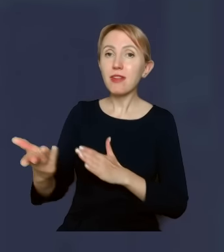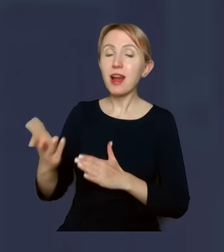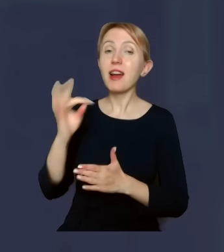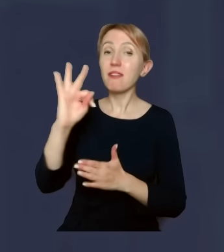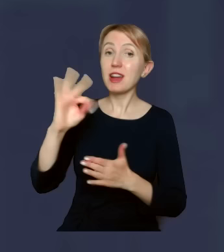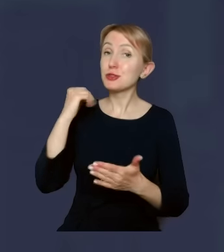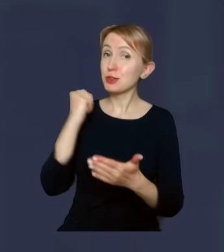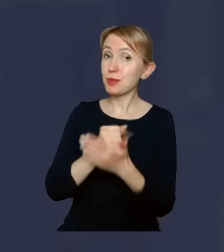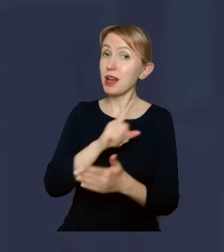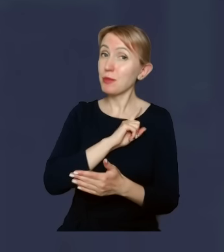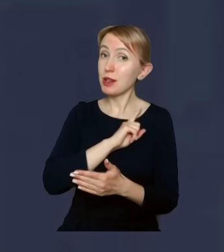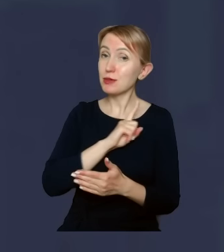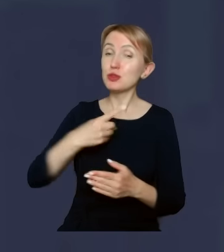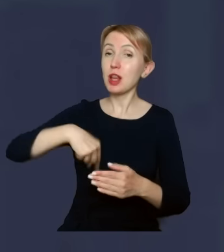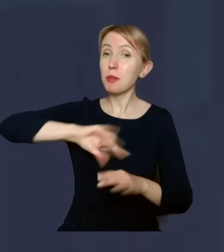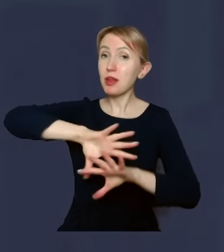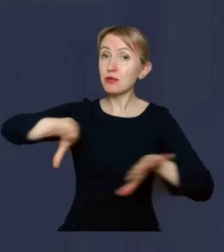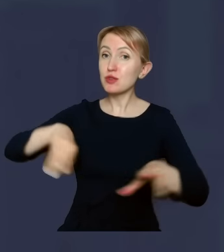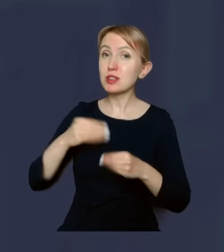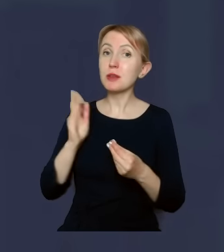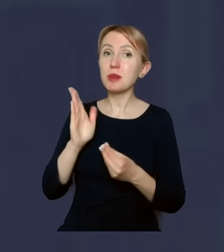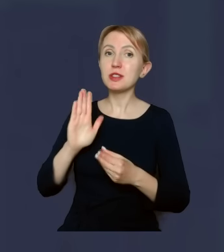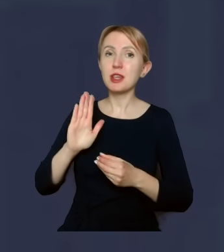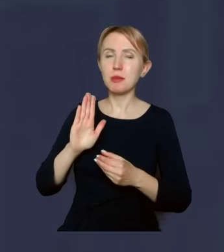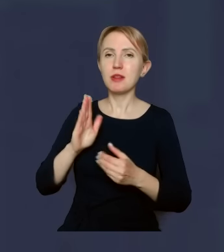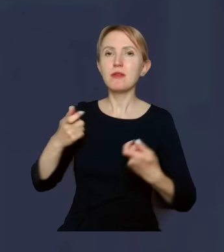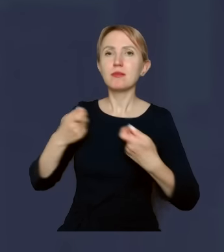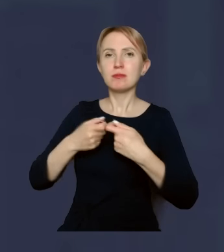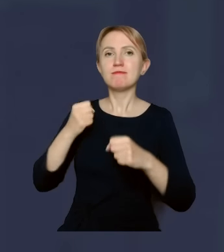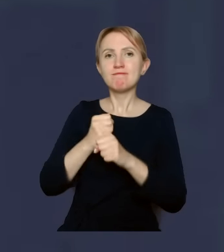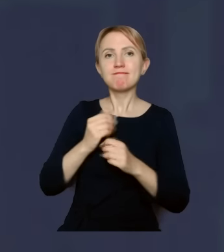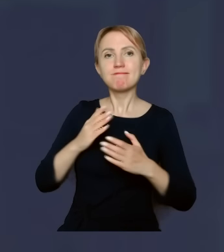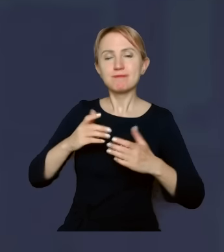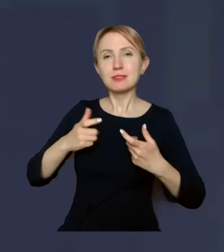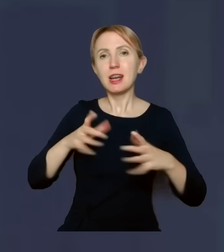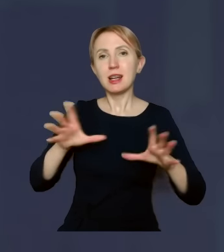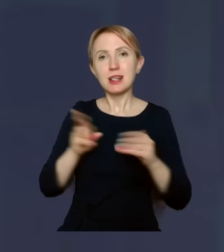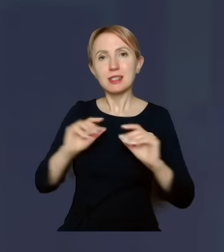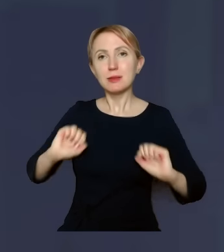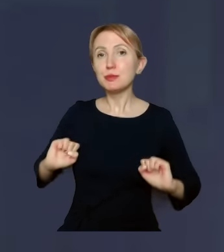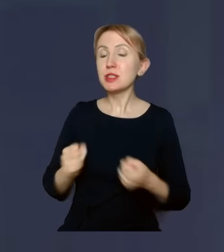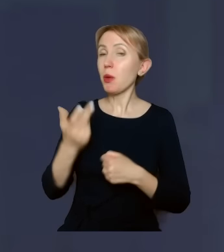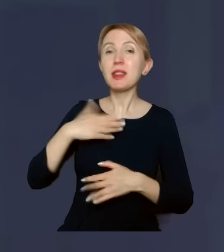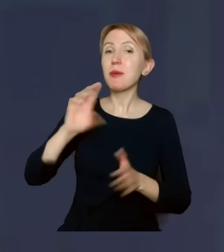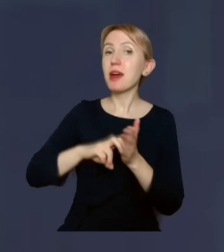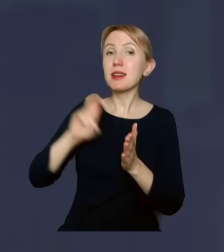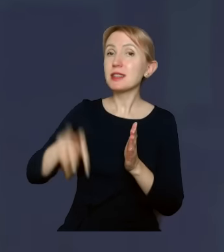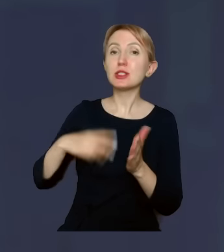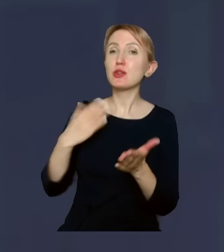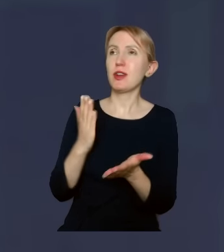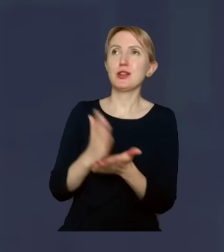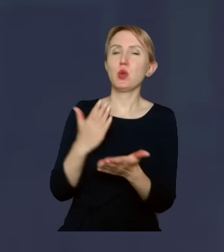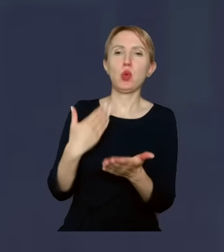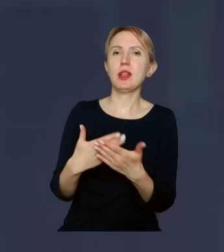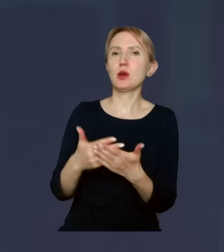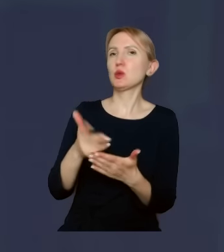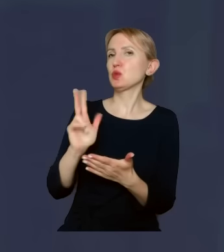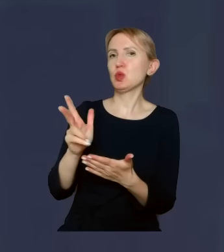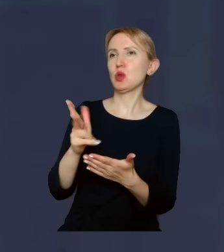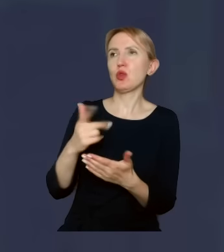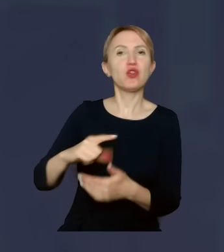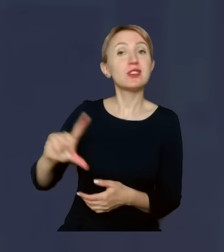że będziemy wszyscy działali na waszą rzecz i na pewno nie będziemy rezygnowali tylko dlatego, że ktoś